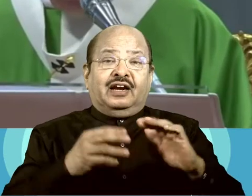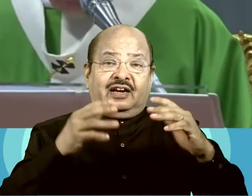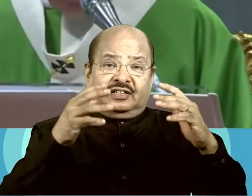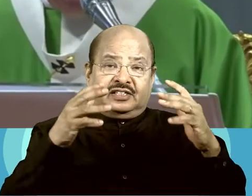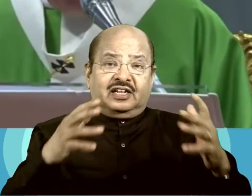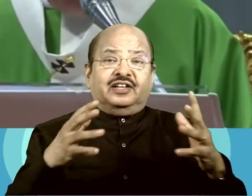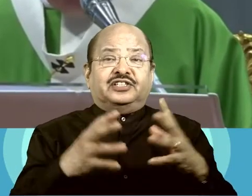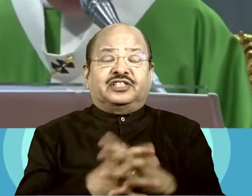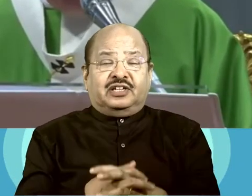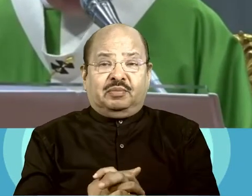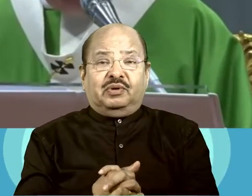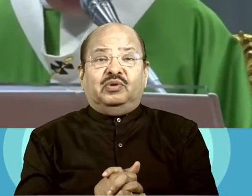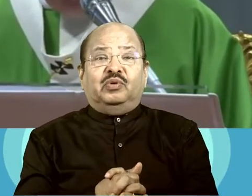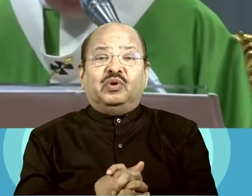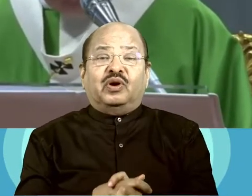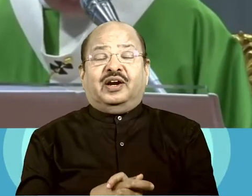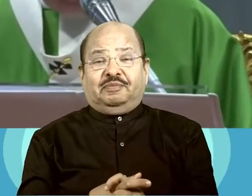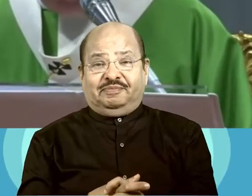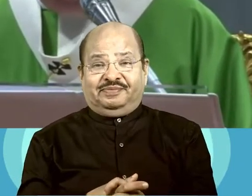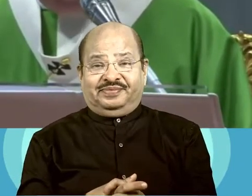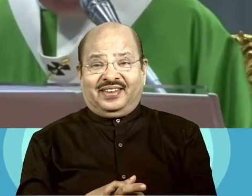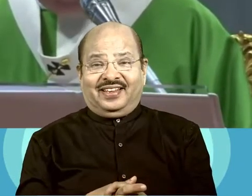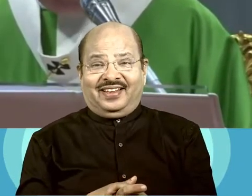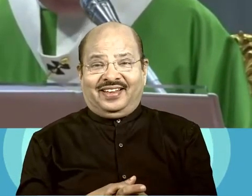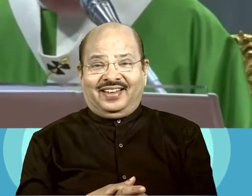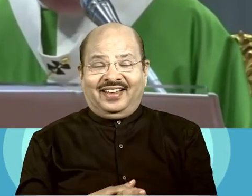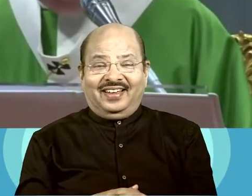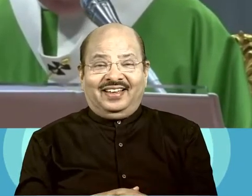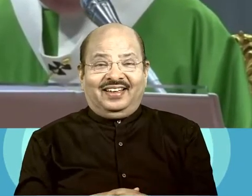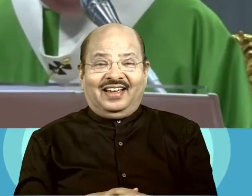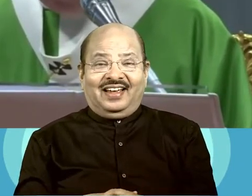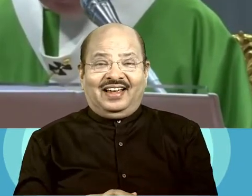ചലനങ്ങൾ നമ്മൾ ഉൾക്കൊള്ളണം.